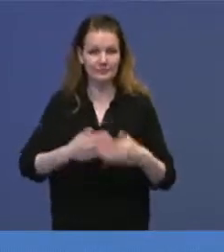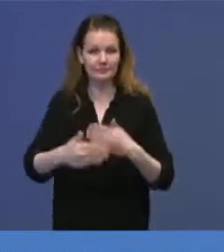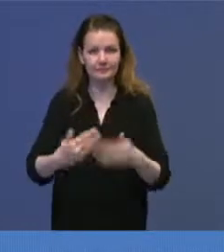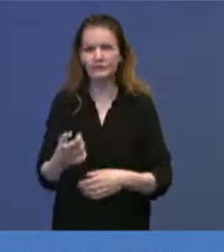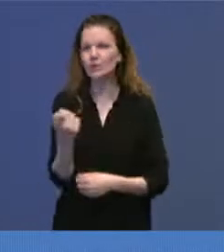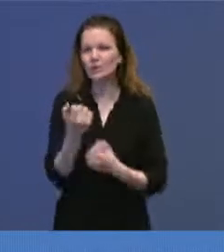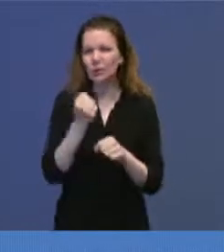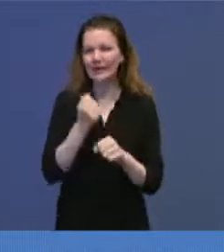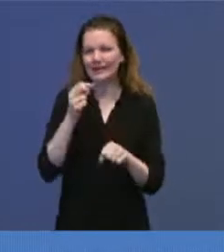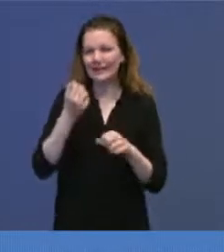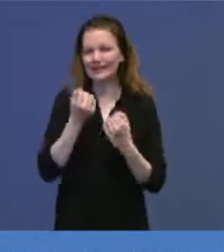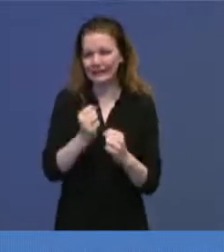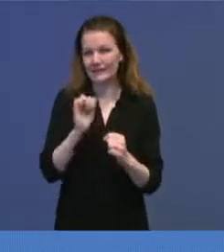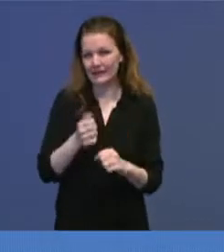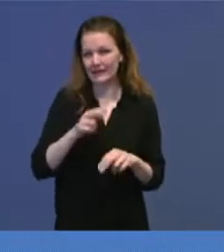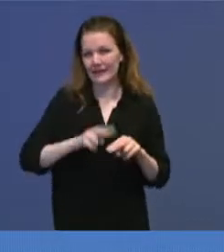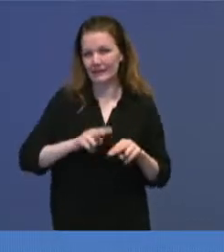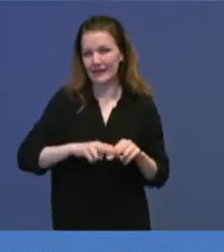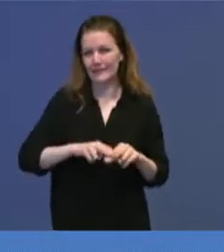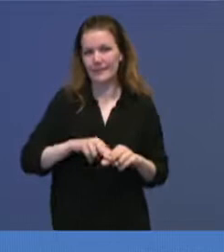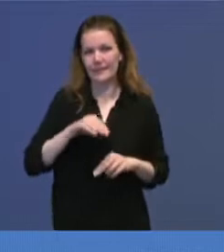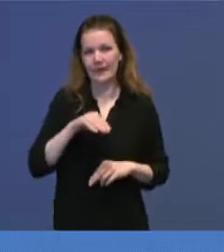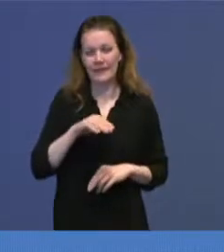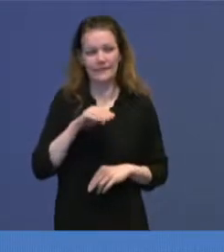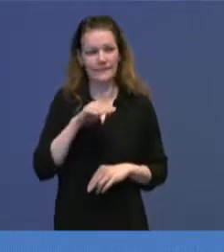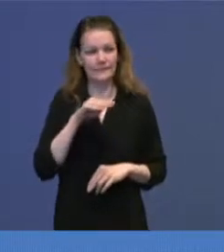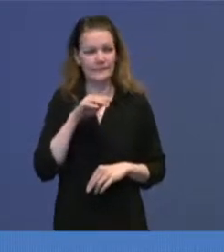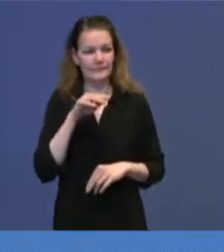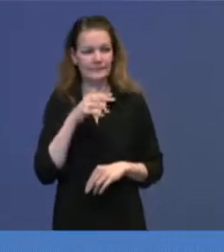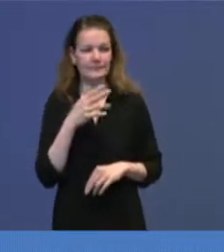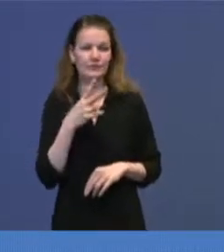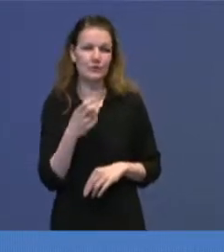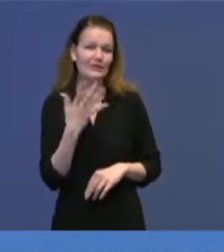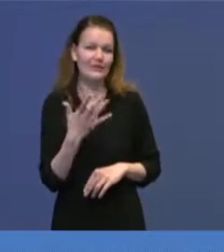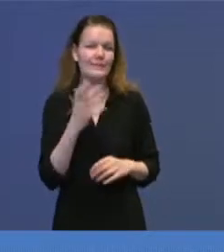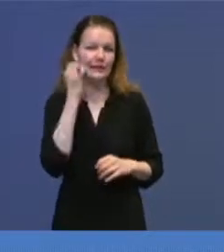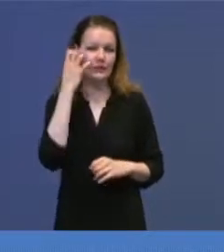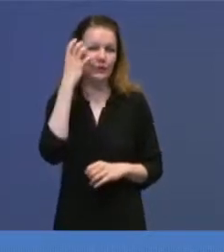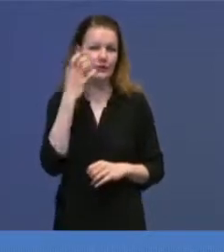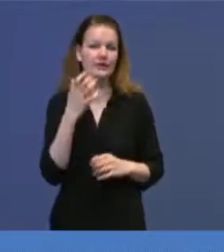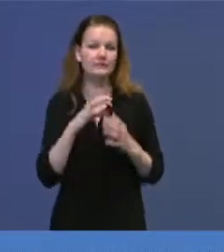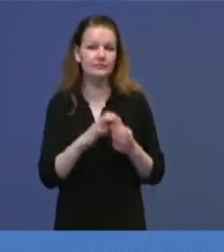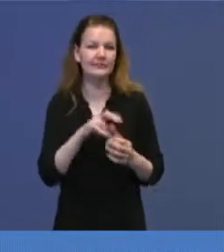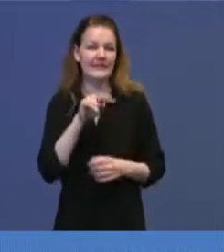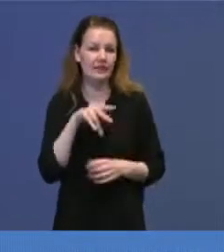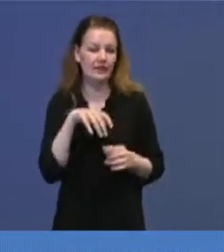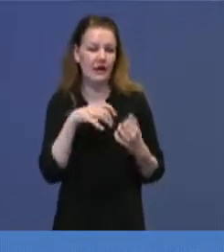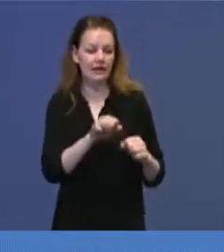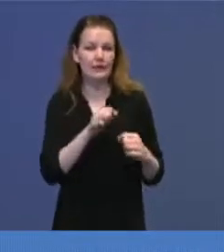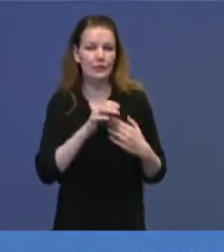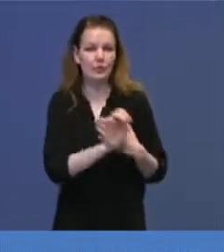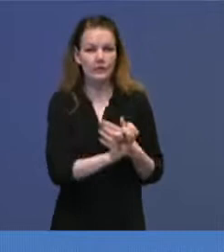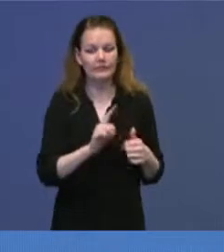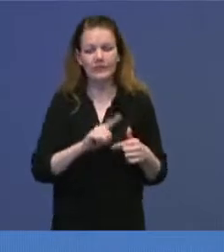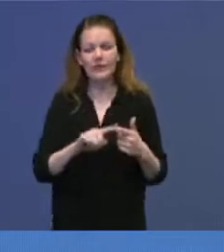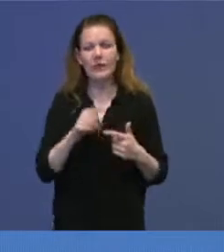tiltakene. NSM får 25 millioner til å forebygge og håndtere flere digitale angrep. Vi gir også 40